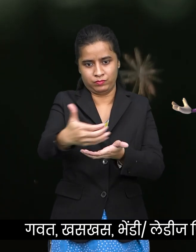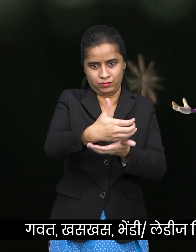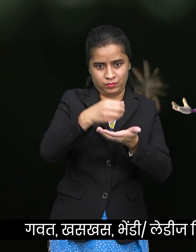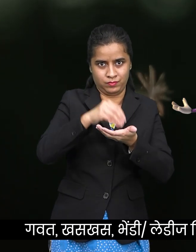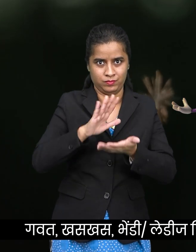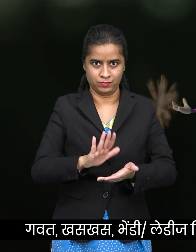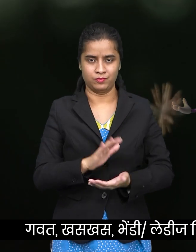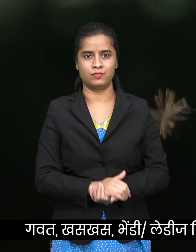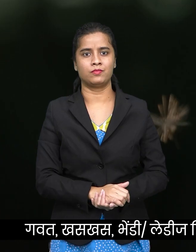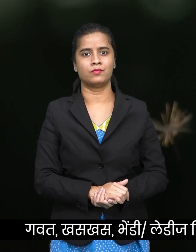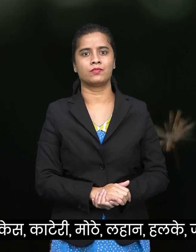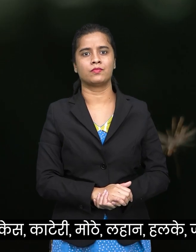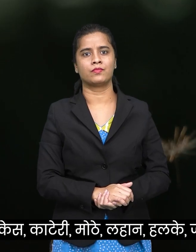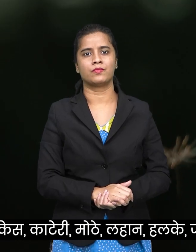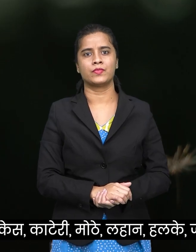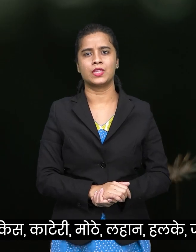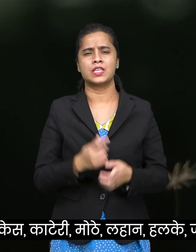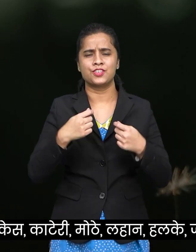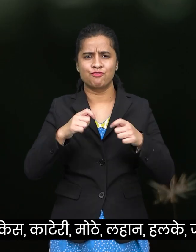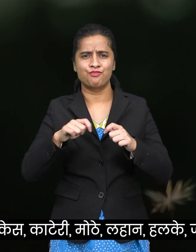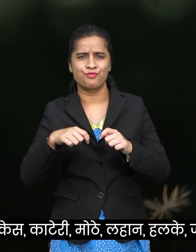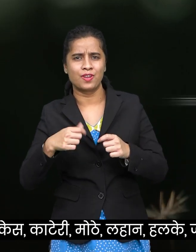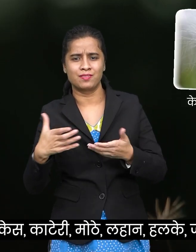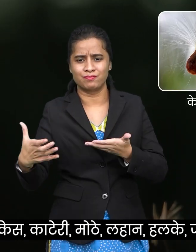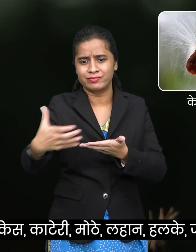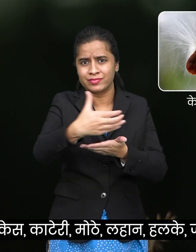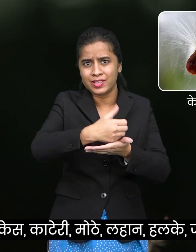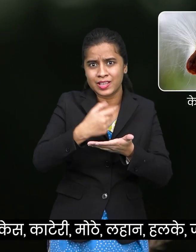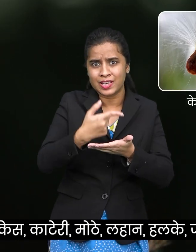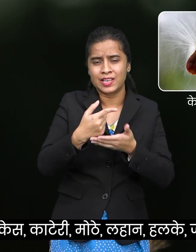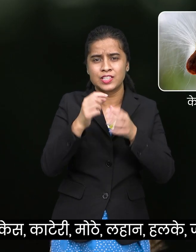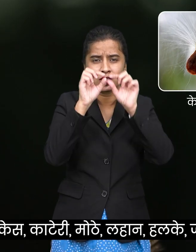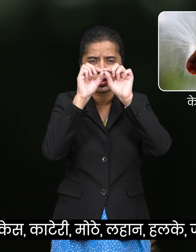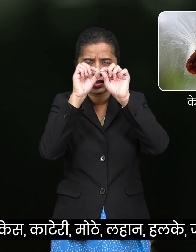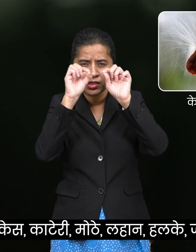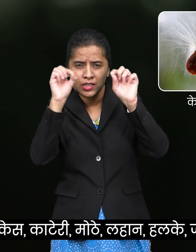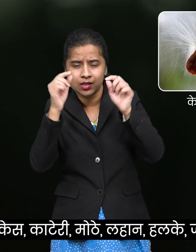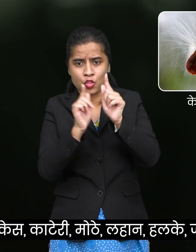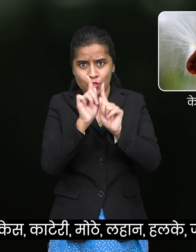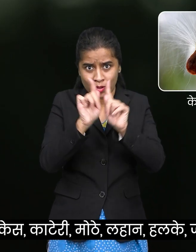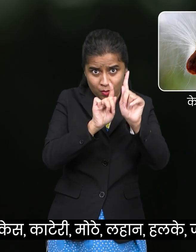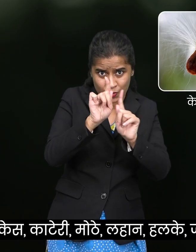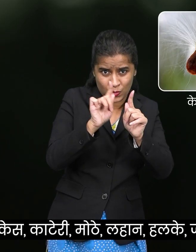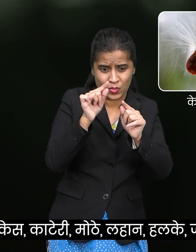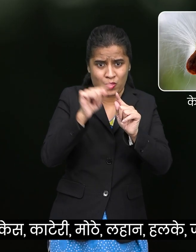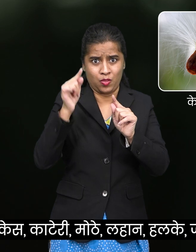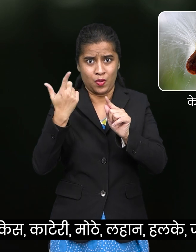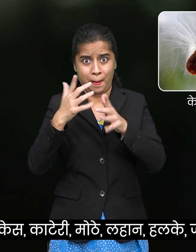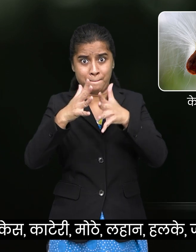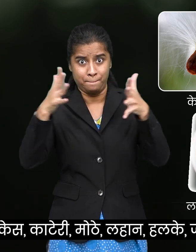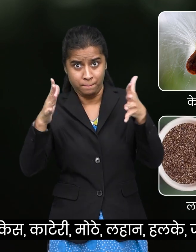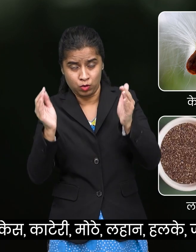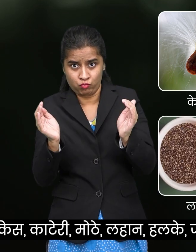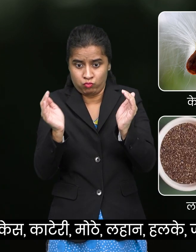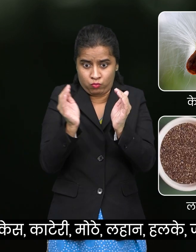केस, काटेरी, मोठे, लहान, हलके जड इत्यादींसह बिया गोळा करण्याचा